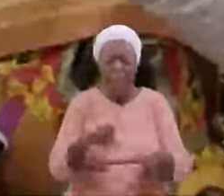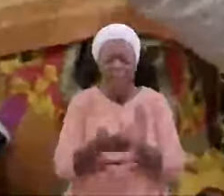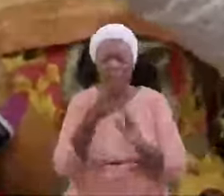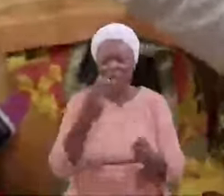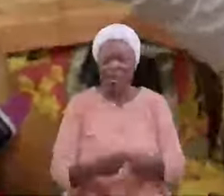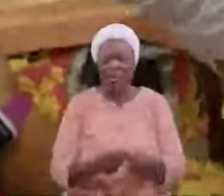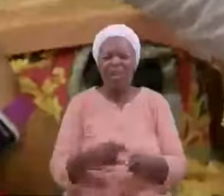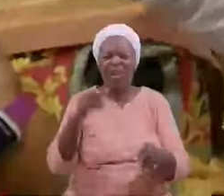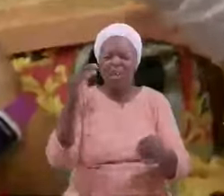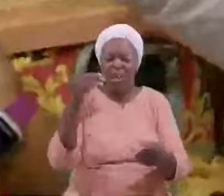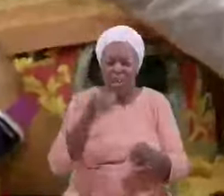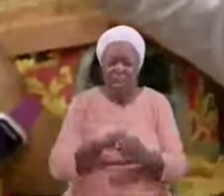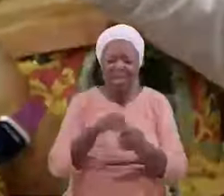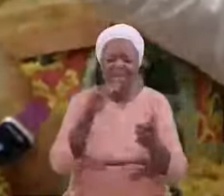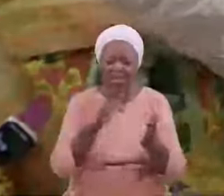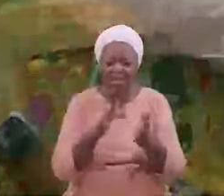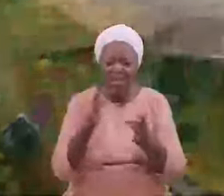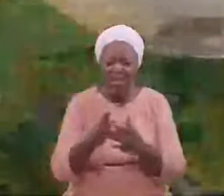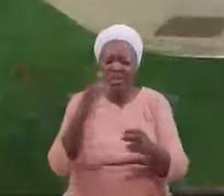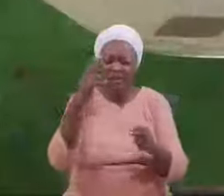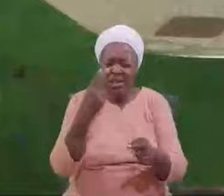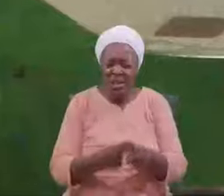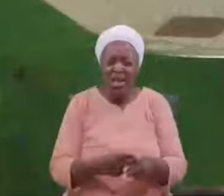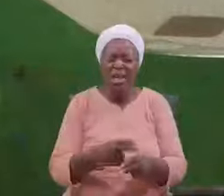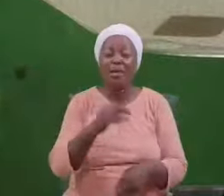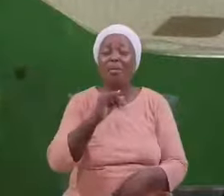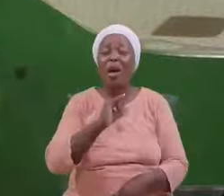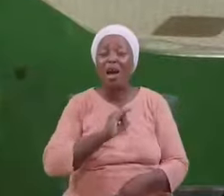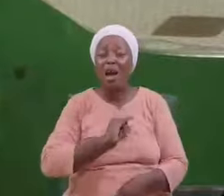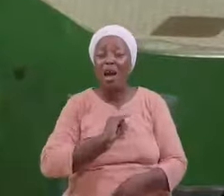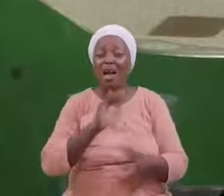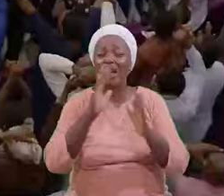Au nom de Jésus, j'ai prié.